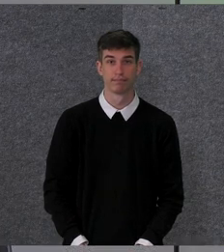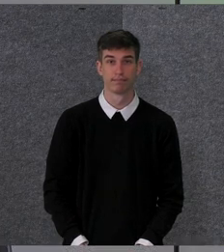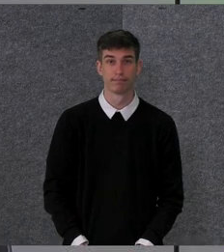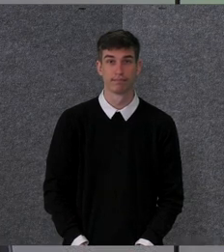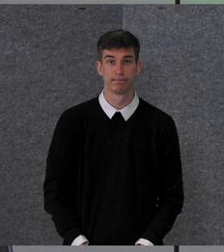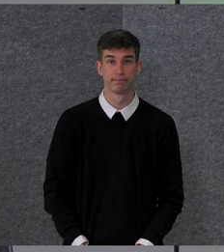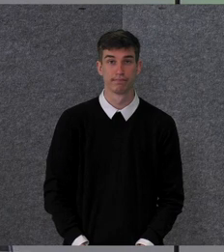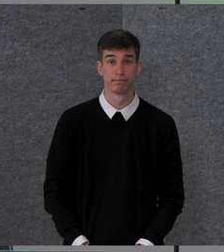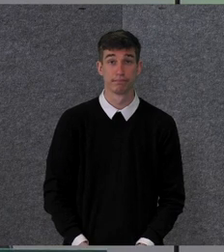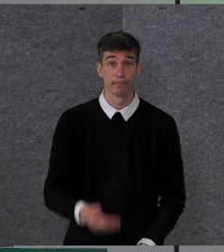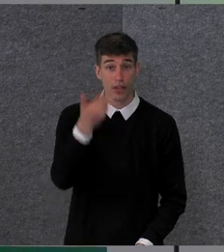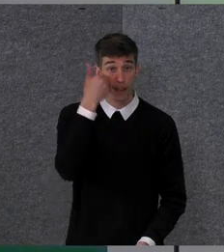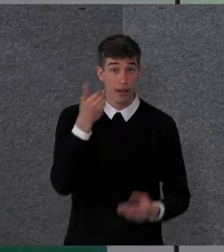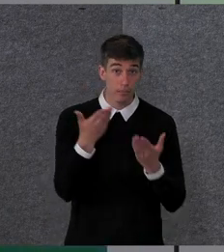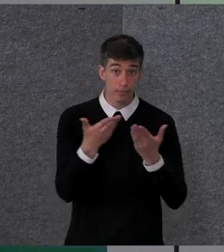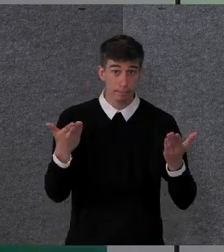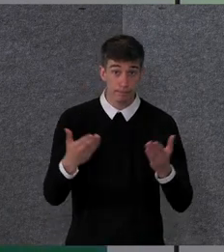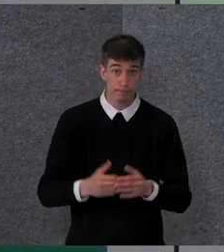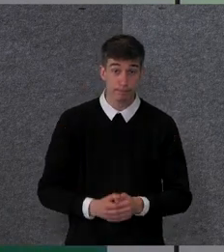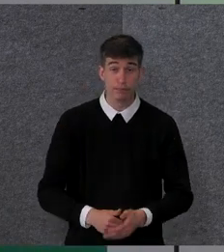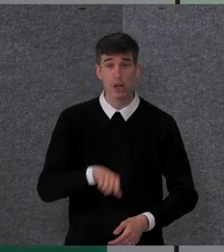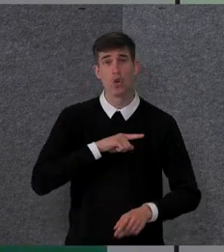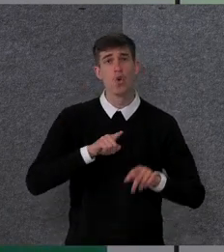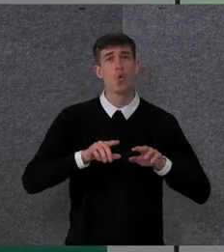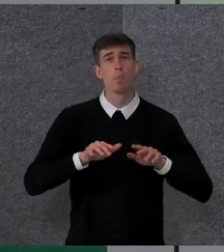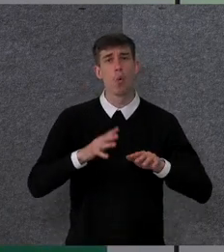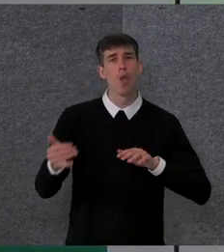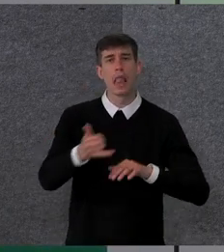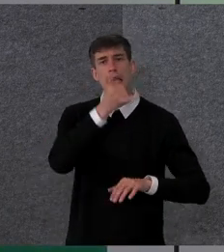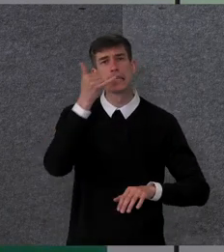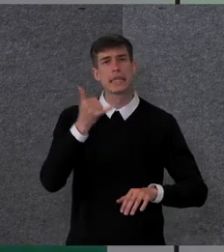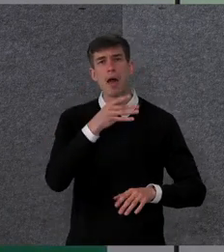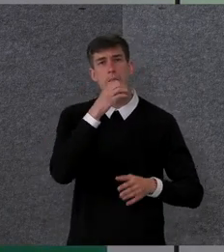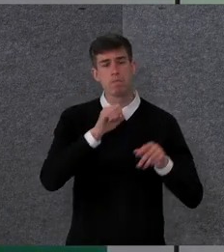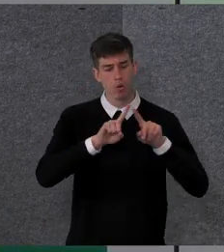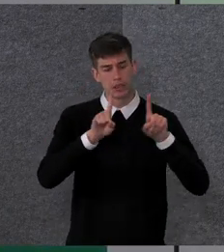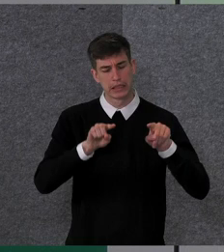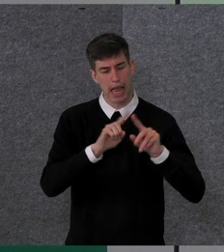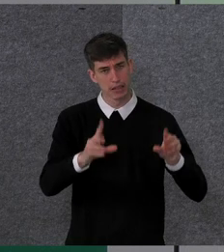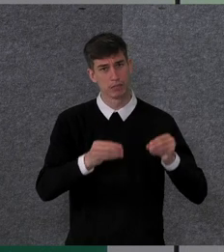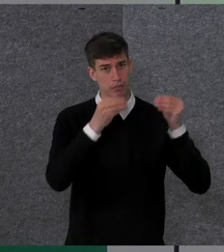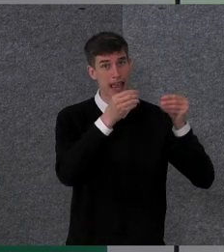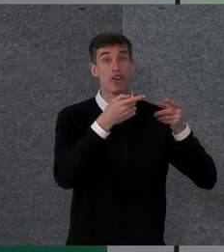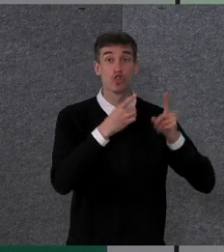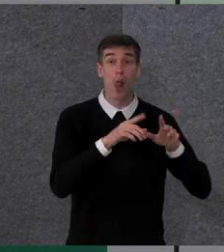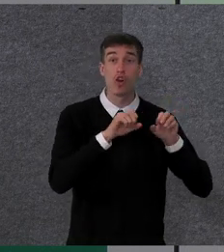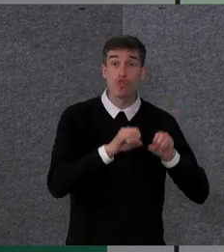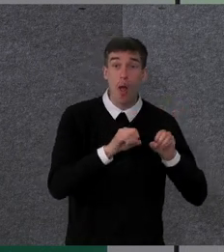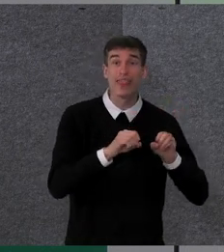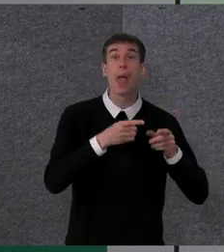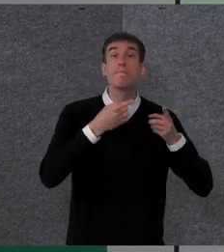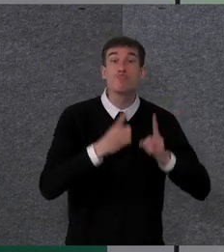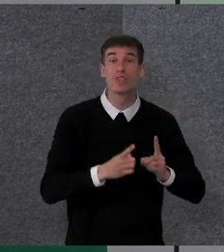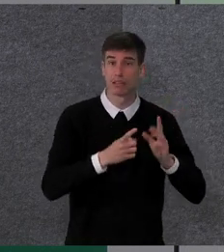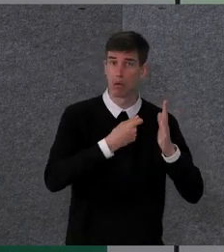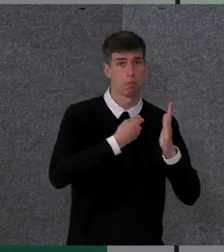Liebe Freundinnen und Freunde, in meinem Büro hängt seit einigen Jahren eine Postkarte. Sollte, könnte, müsste sind darauf